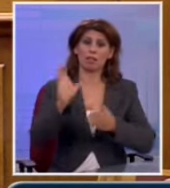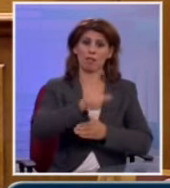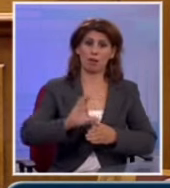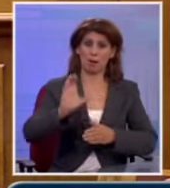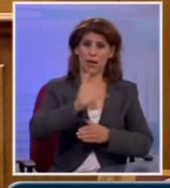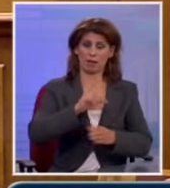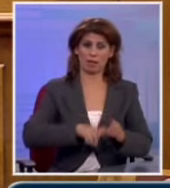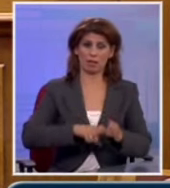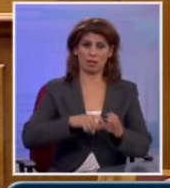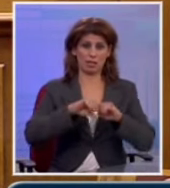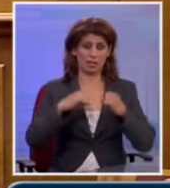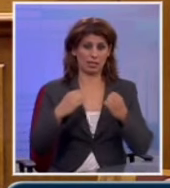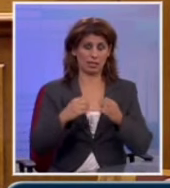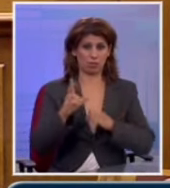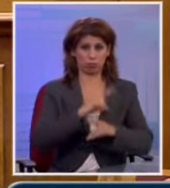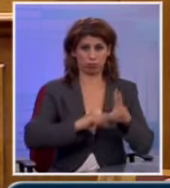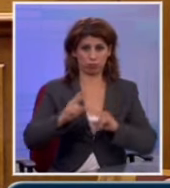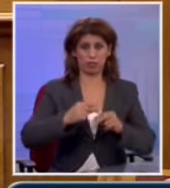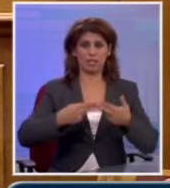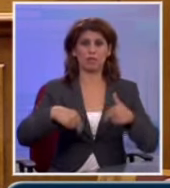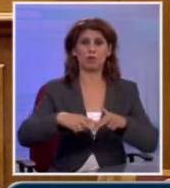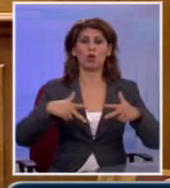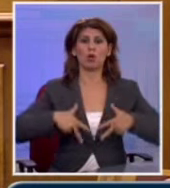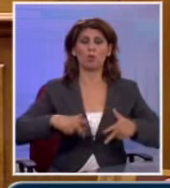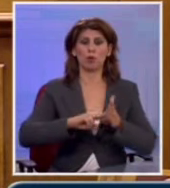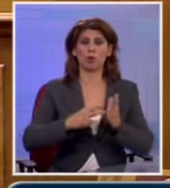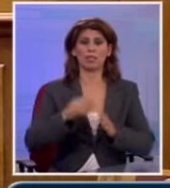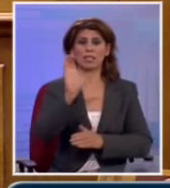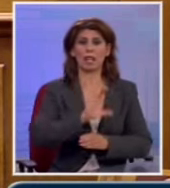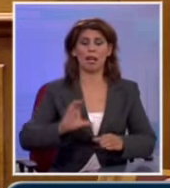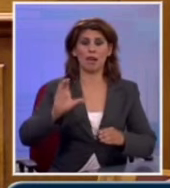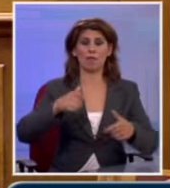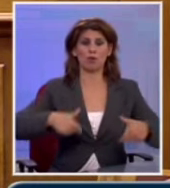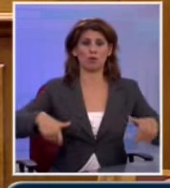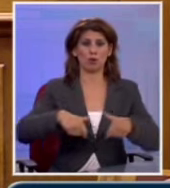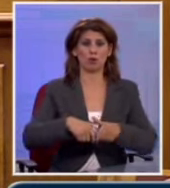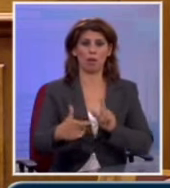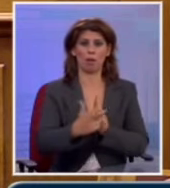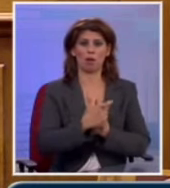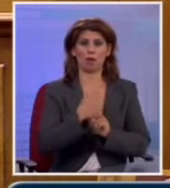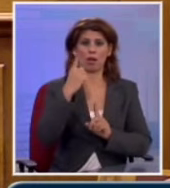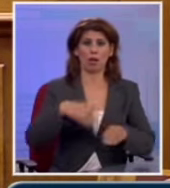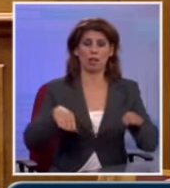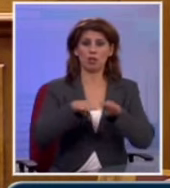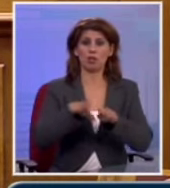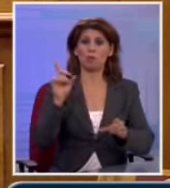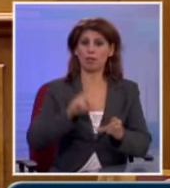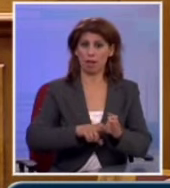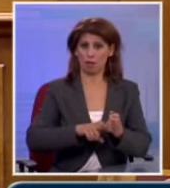στο Συμβούλιο των Υπουργών Οικονομικών της Ευρωζώνης αποκλείοντας έναν ισότιμο